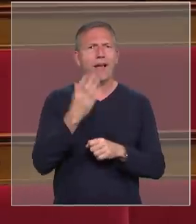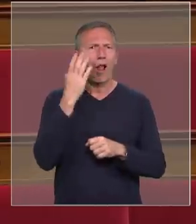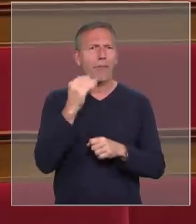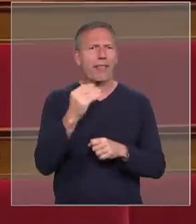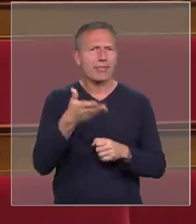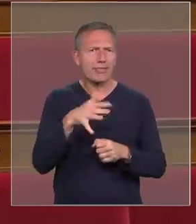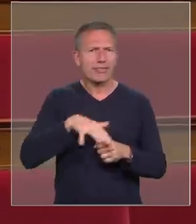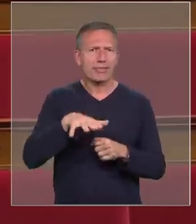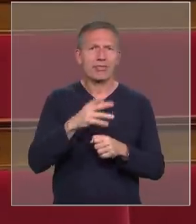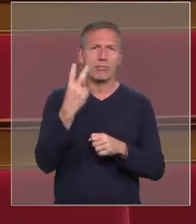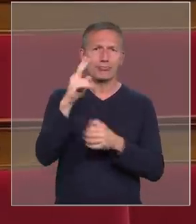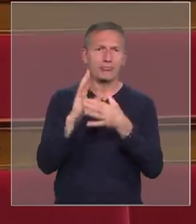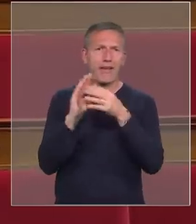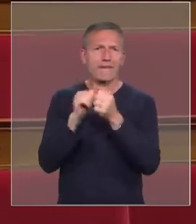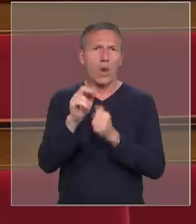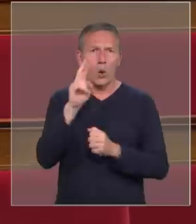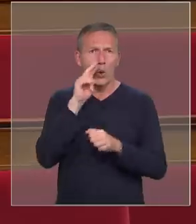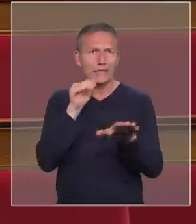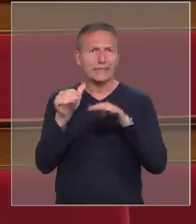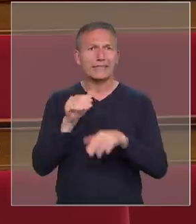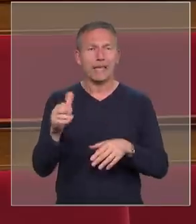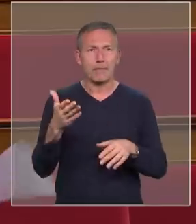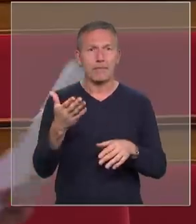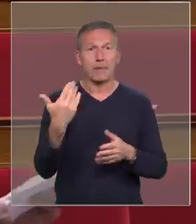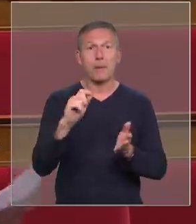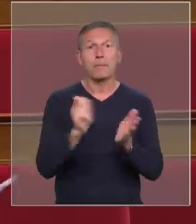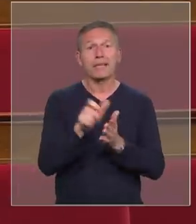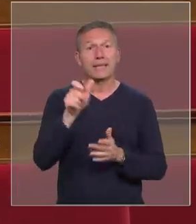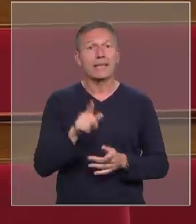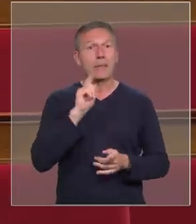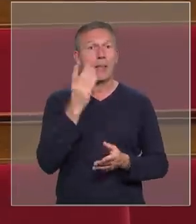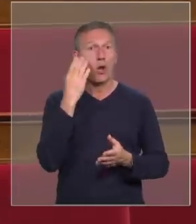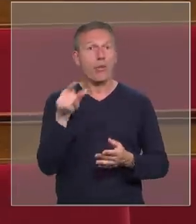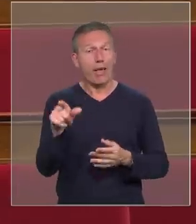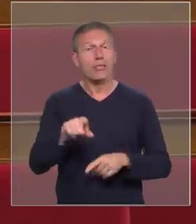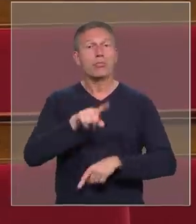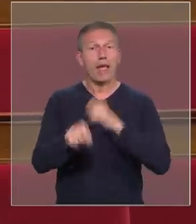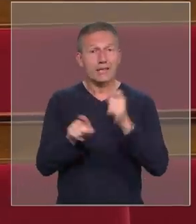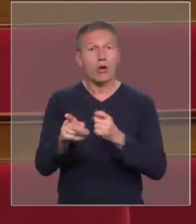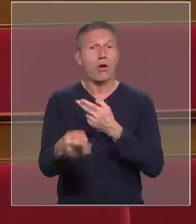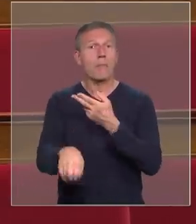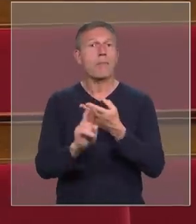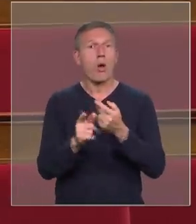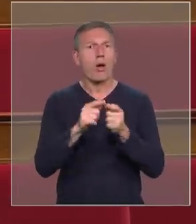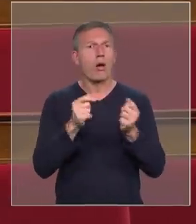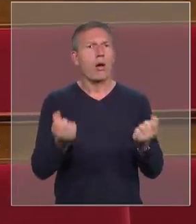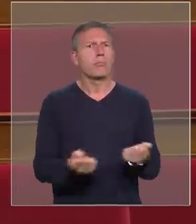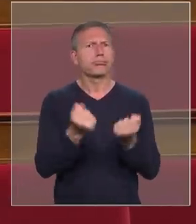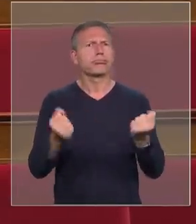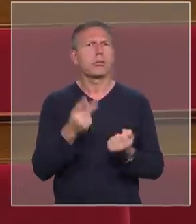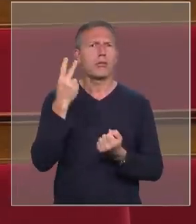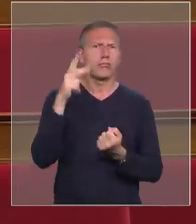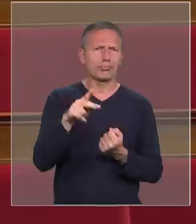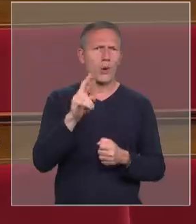système de Moscou. Lors de sa propre audition, Madame Le Pen a une nouvelle fois propagé la propagande du Kremlin